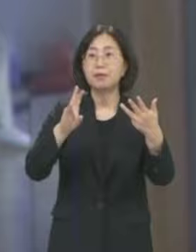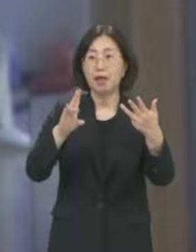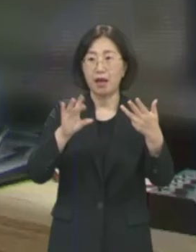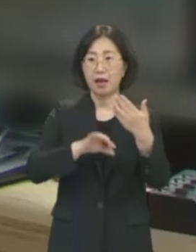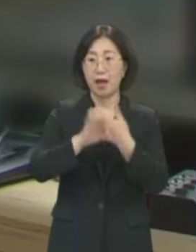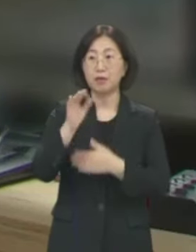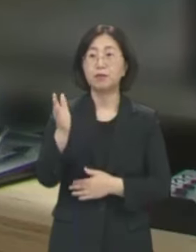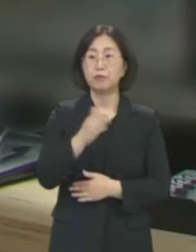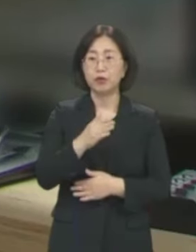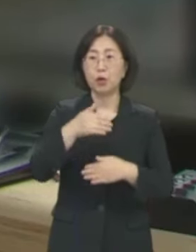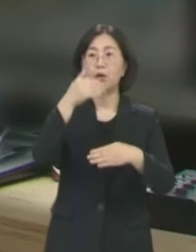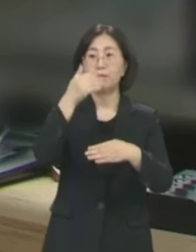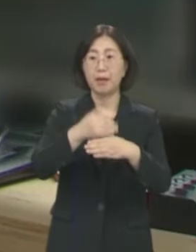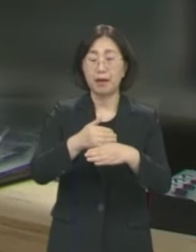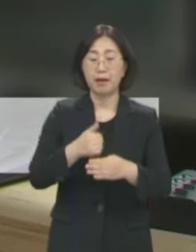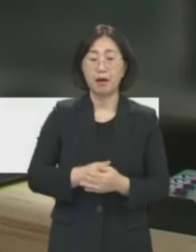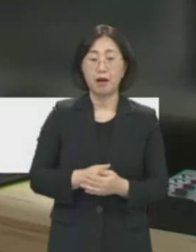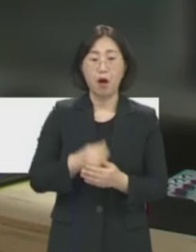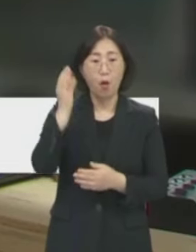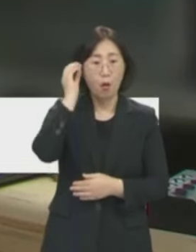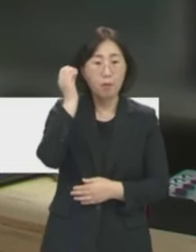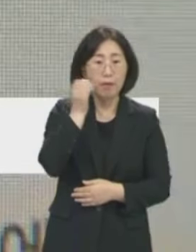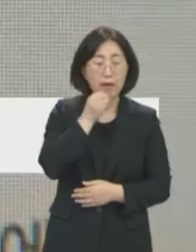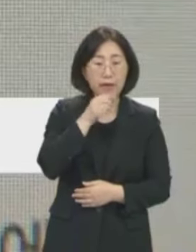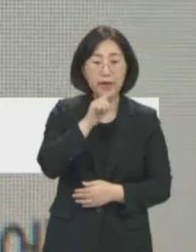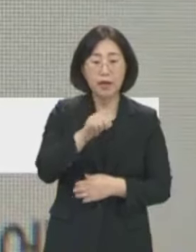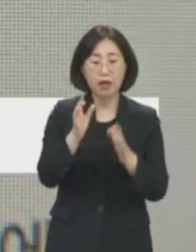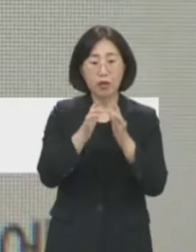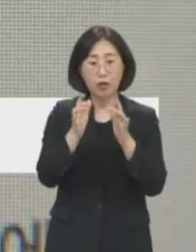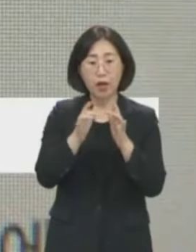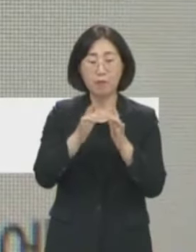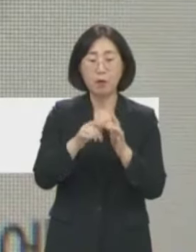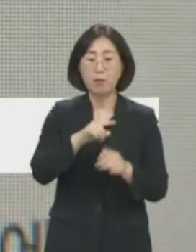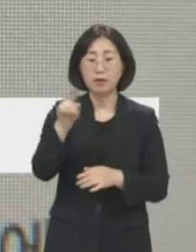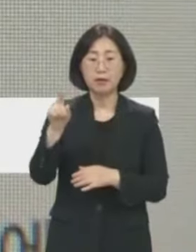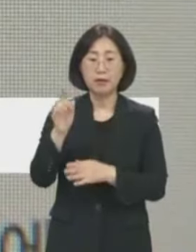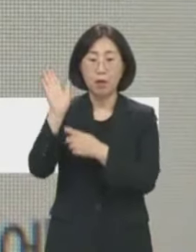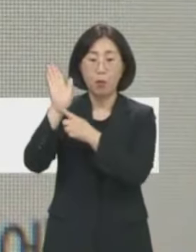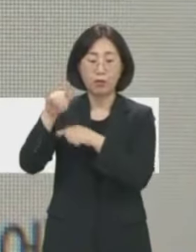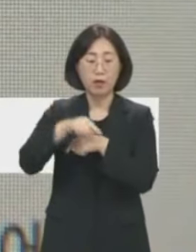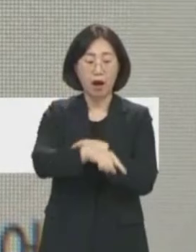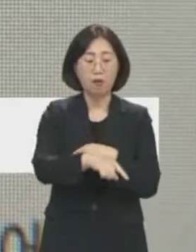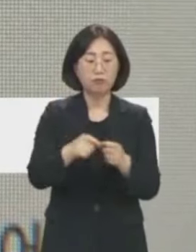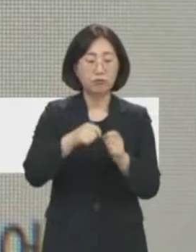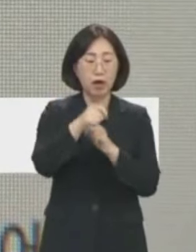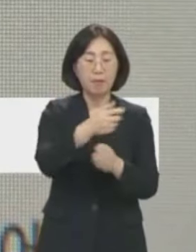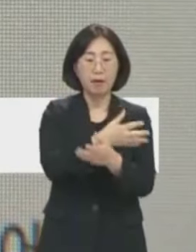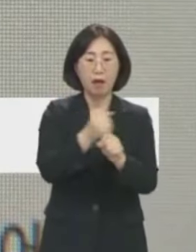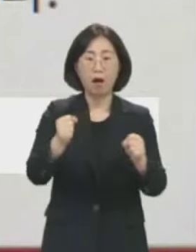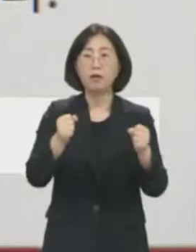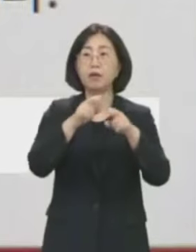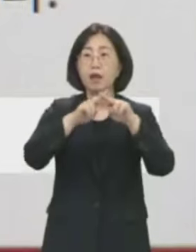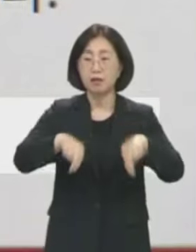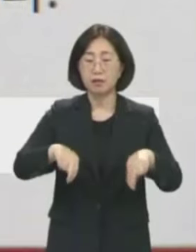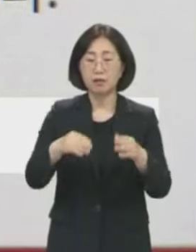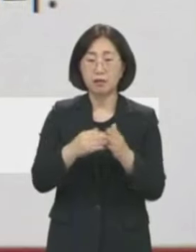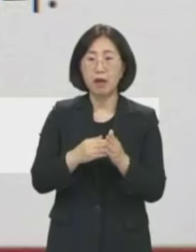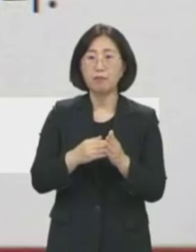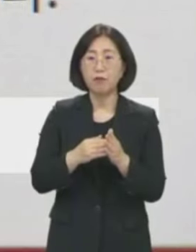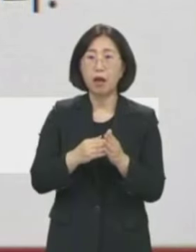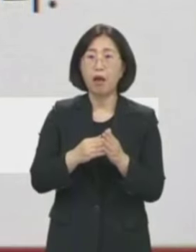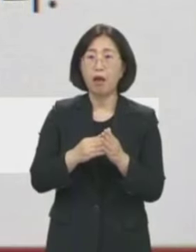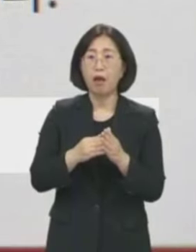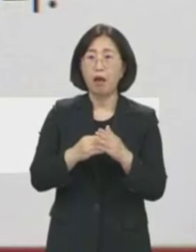오전부터입니다. 누리집과 SNS 등엔 가맹점 계약이 해지됐다며 다음 달 6일부터는 아예 운영을 종료한다는